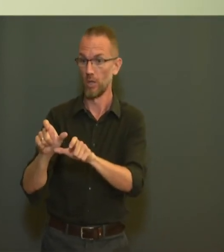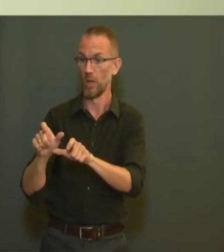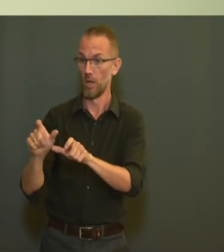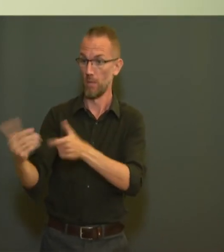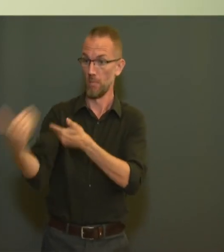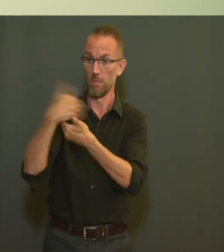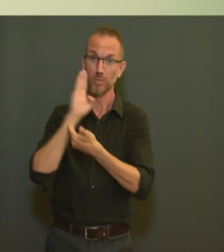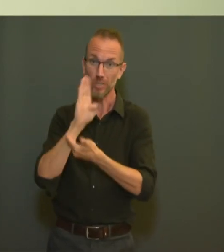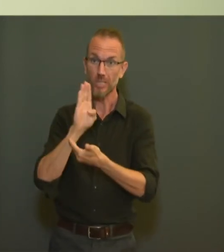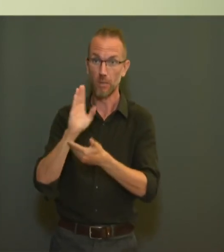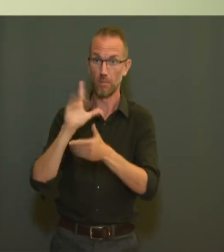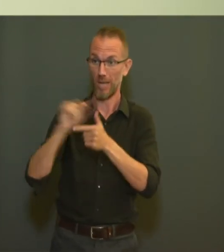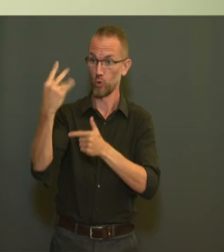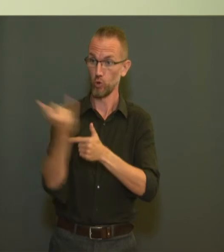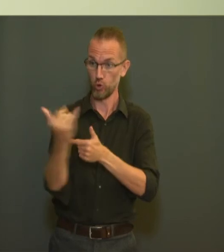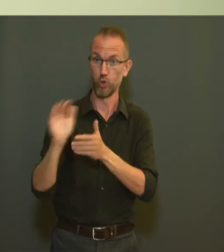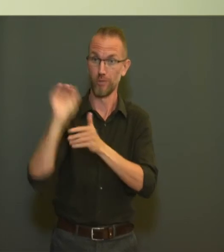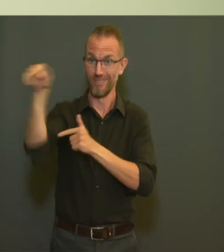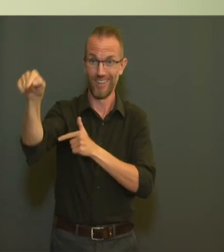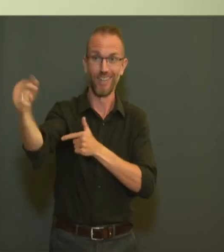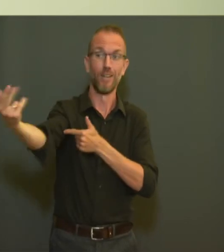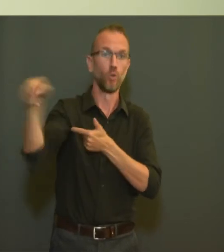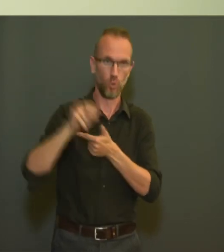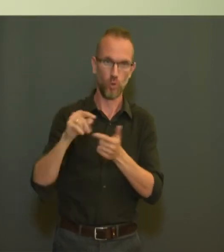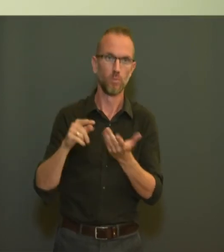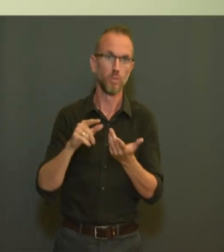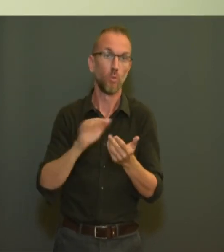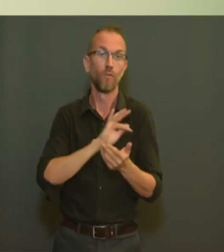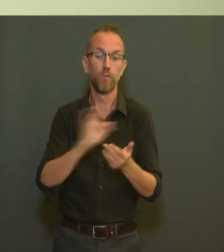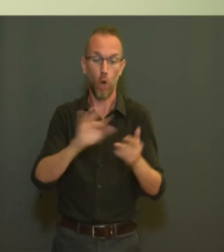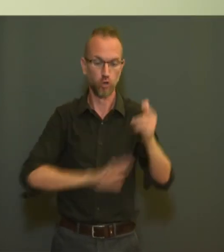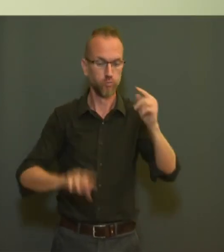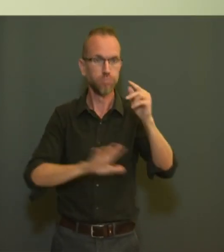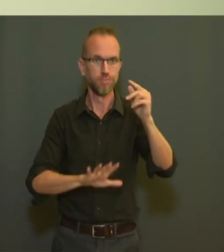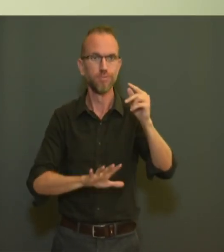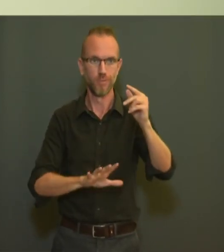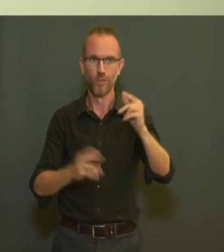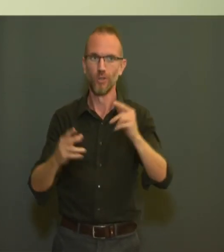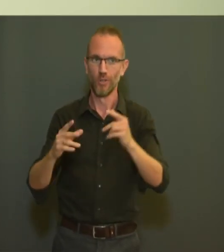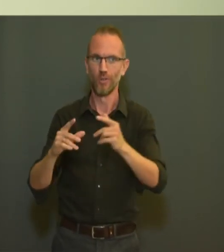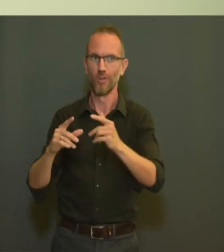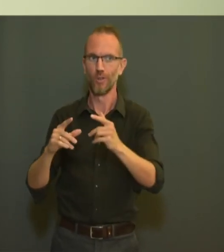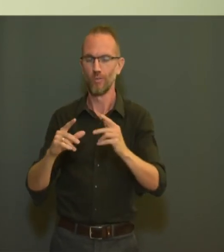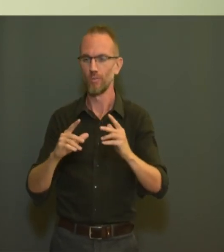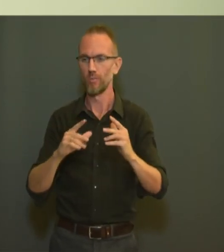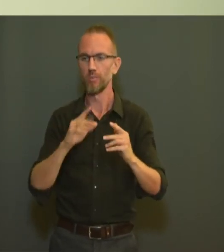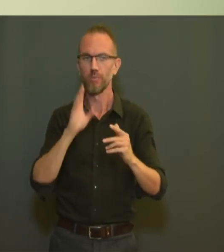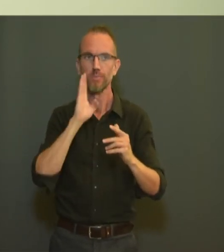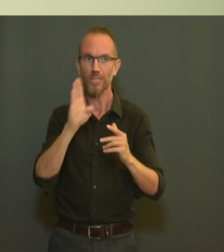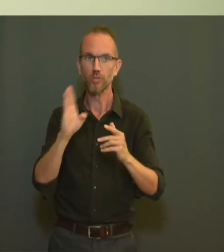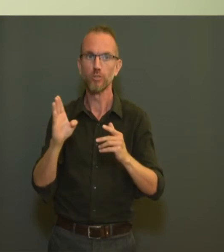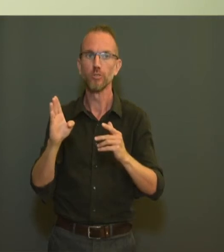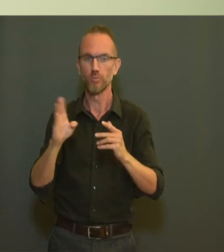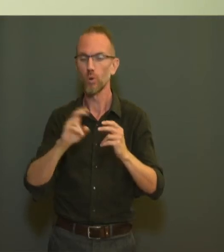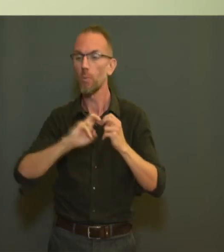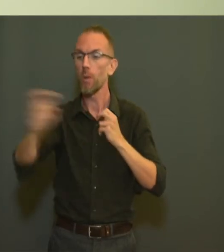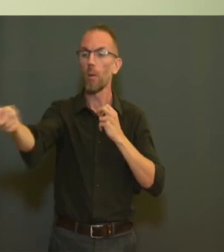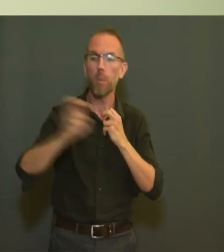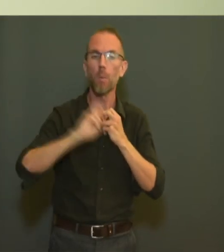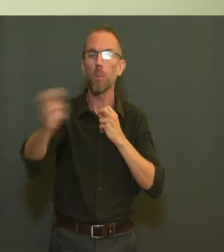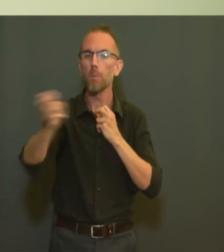France, prenons cet exemple, et que vous faites un saut de 24 heures en Belgique, cet aller-retour ne demande pas que vous remplissiez ce type